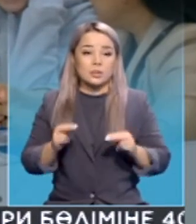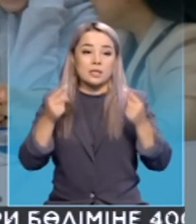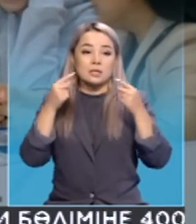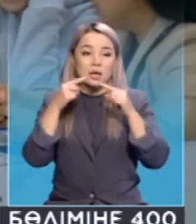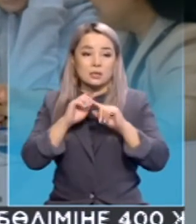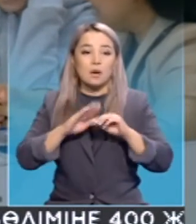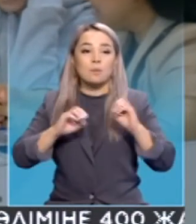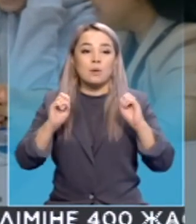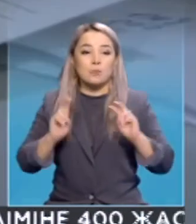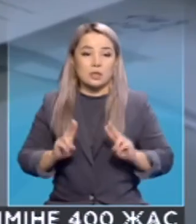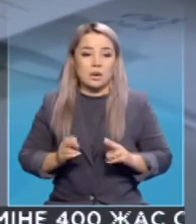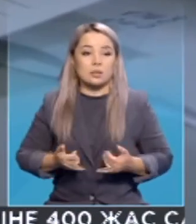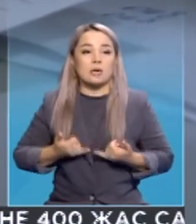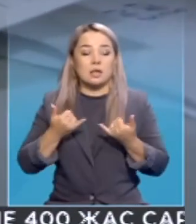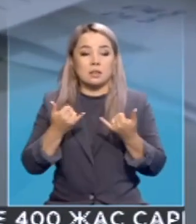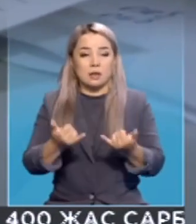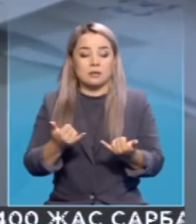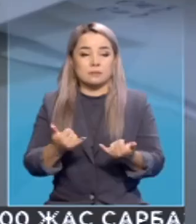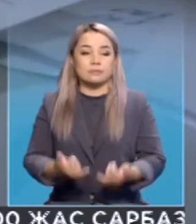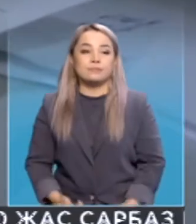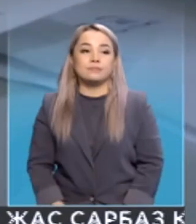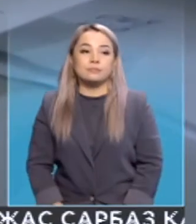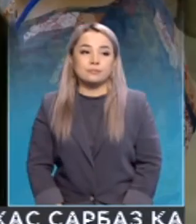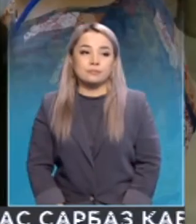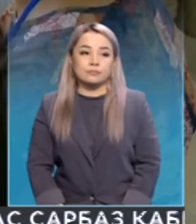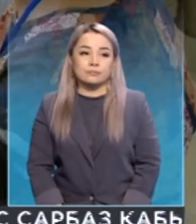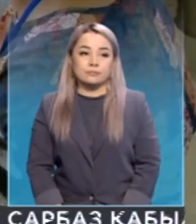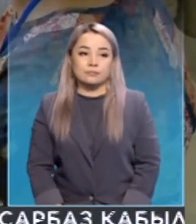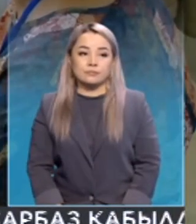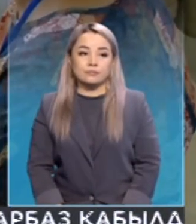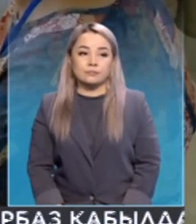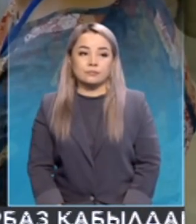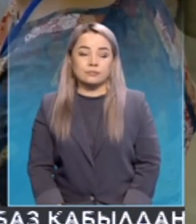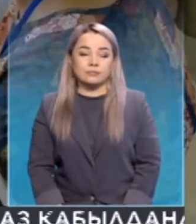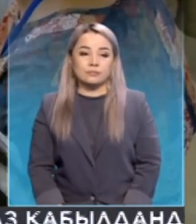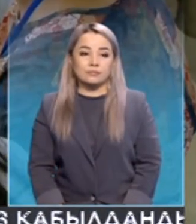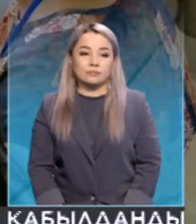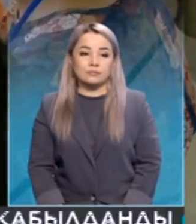техникалық мамандықтарға арналған. Дарын Сағитов, Сұңқар Қайсин, Бауыржан Бүрлібай, Ұлттық арна.